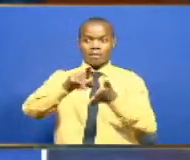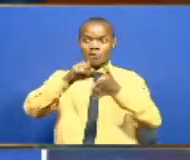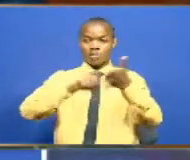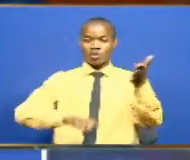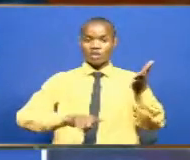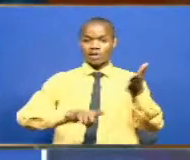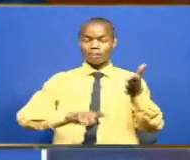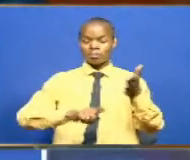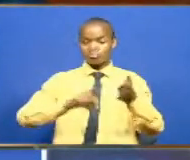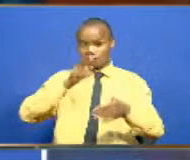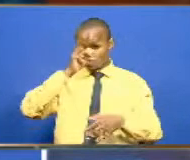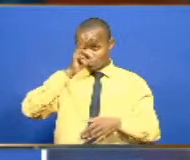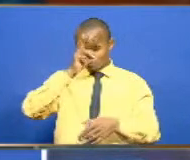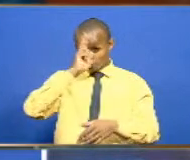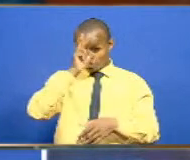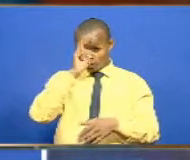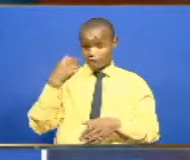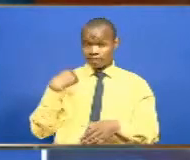idara ya polisi.